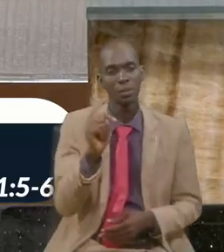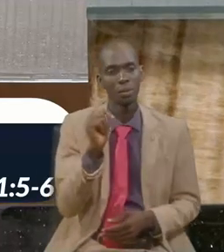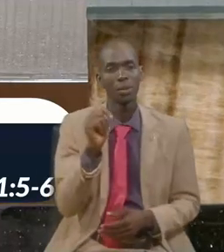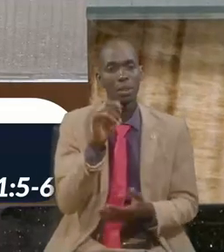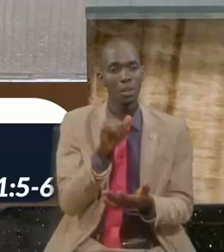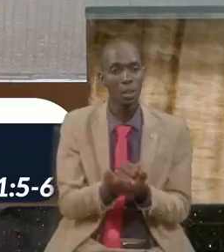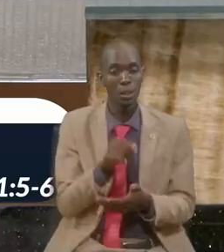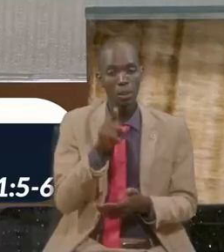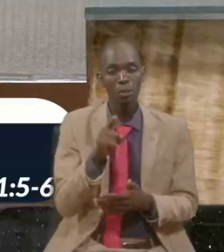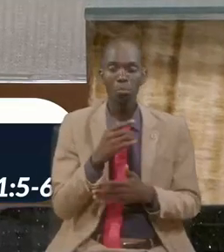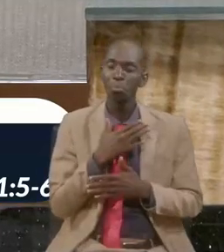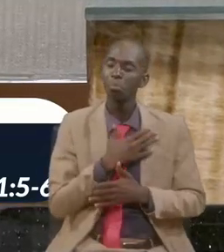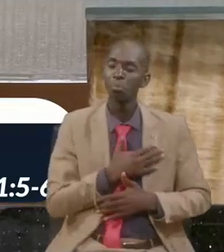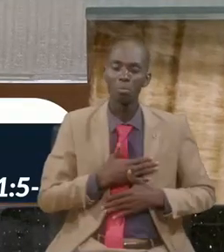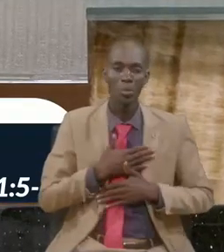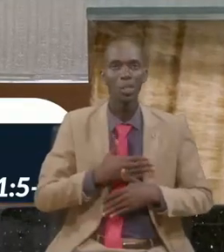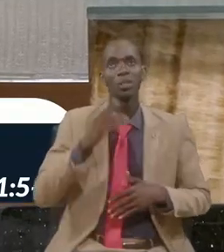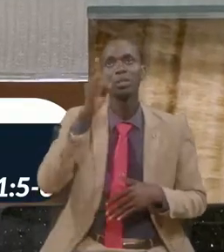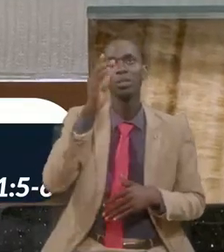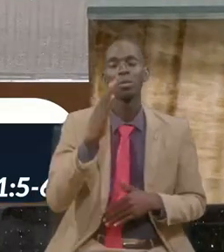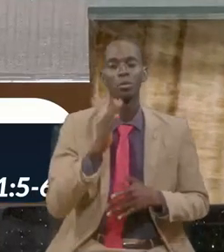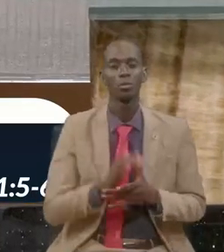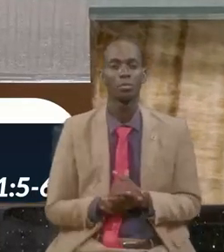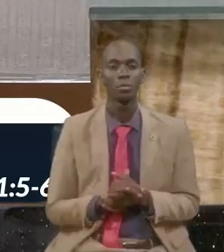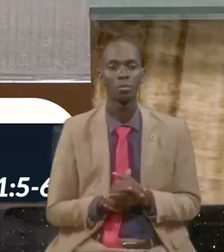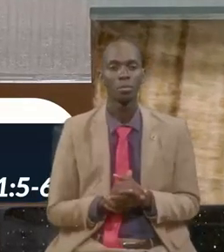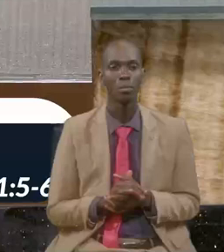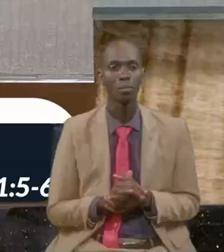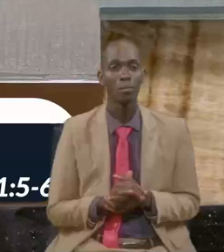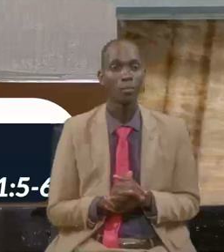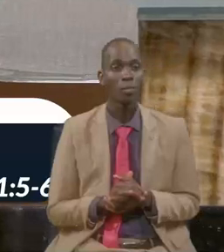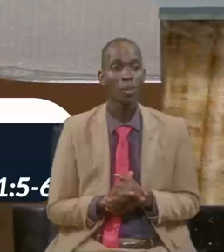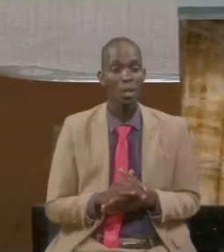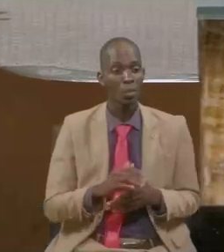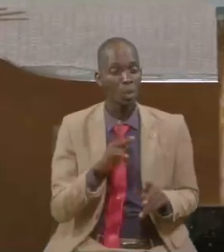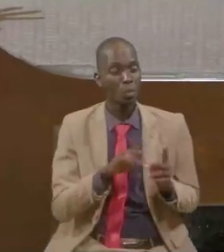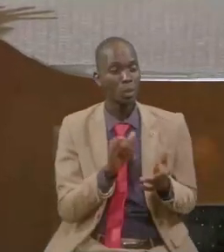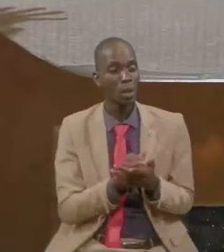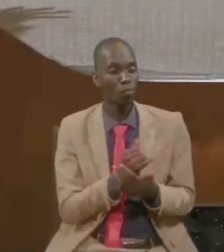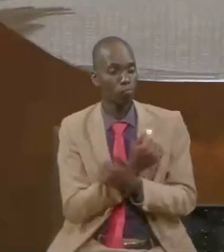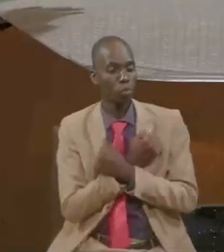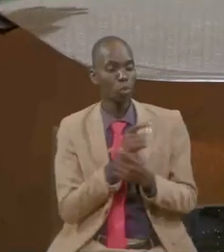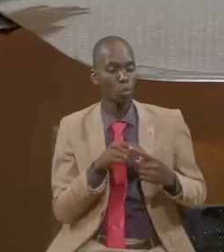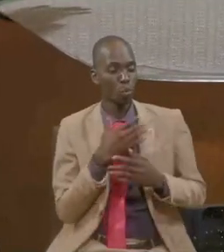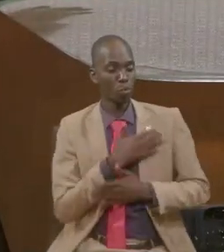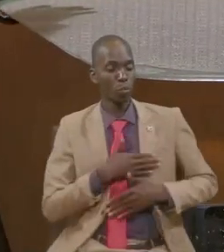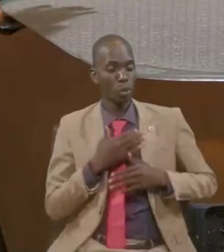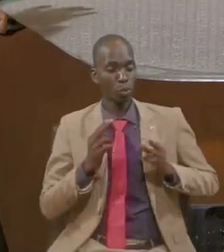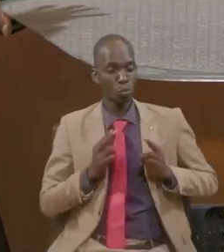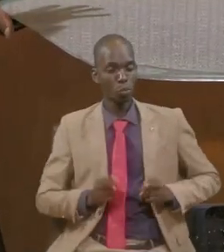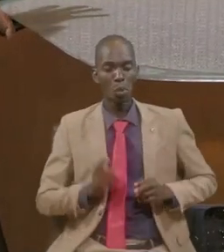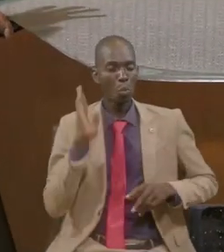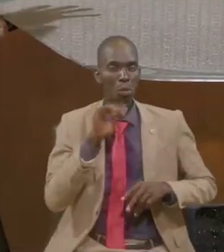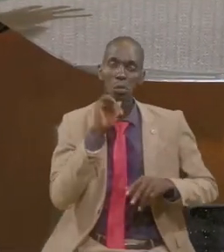le témoignage qu'il était agréable à Dieu. Ceux qui plaisent aux